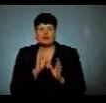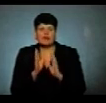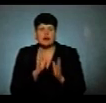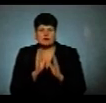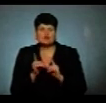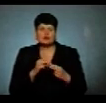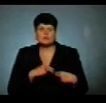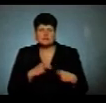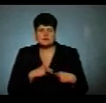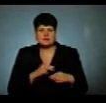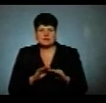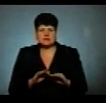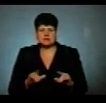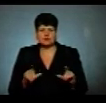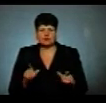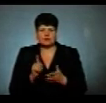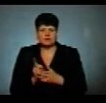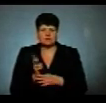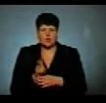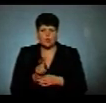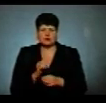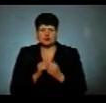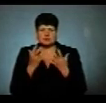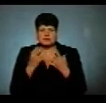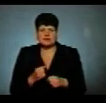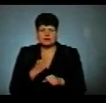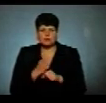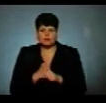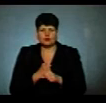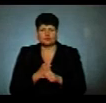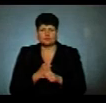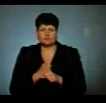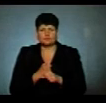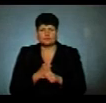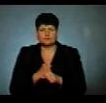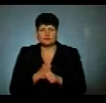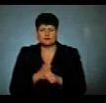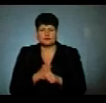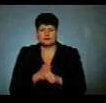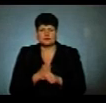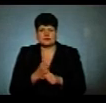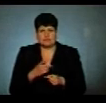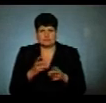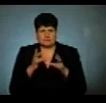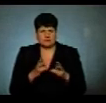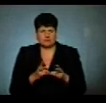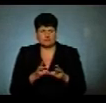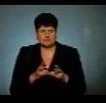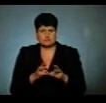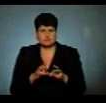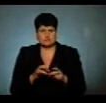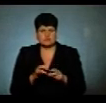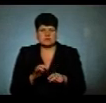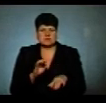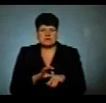Чому працівники дошкільних закладів мусять виходити кожного дня на роботу, наражаючи себе та оточуючих на небезпеку зараження